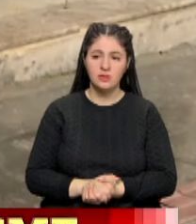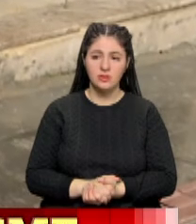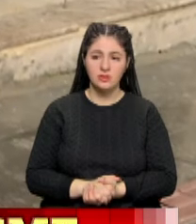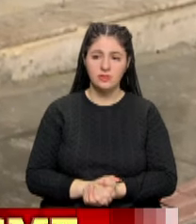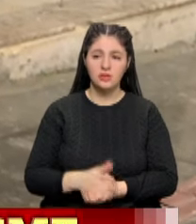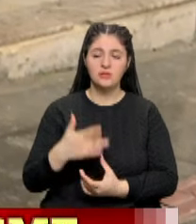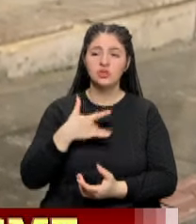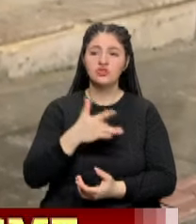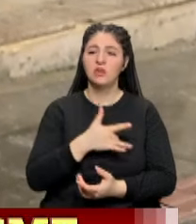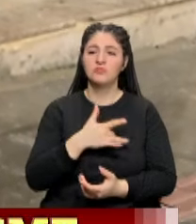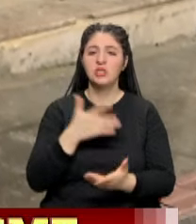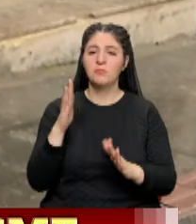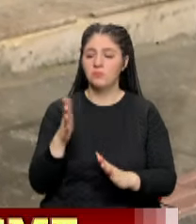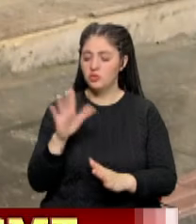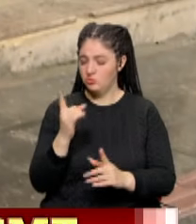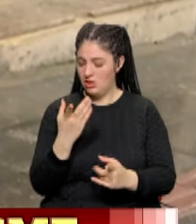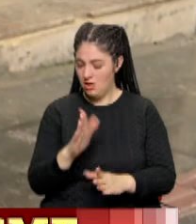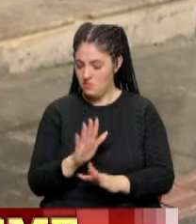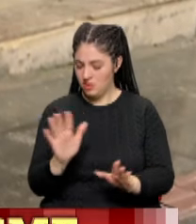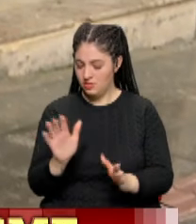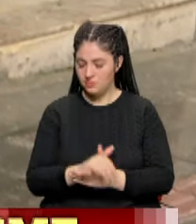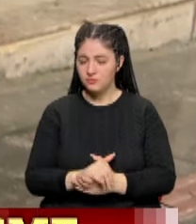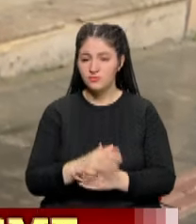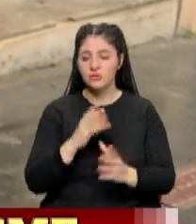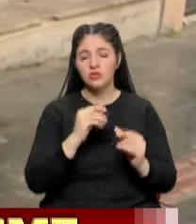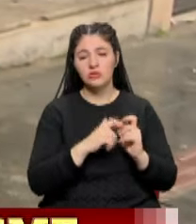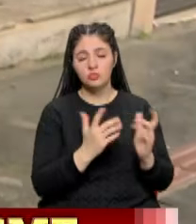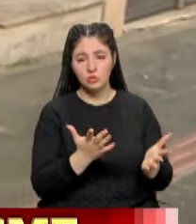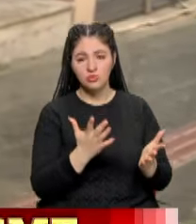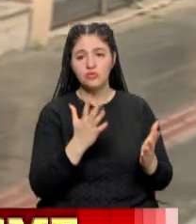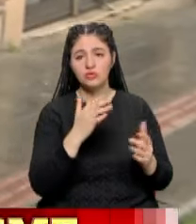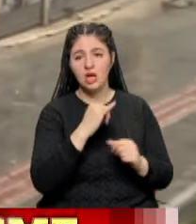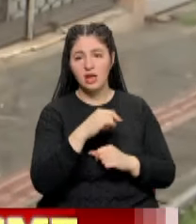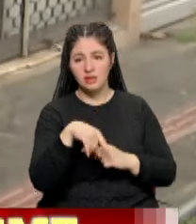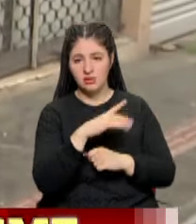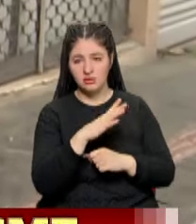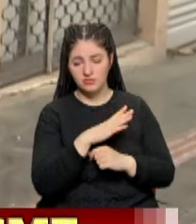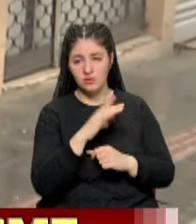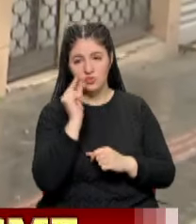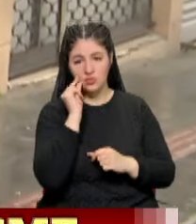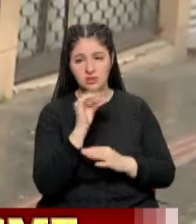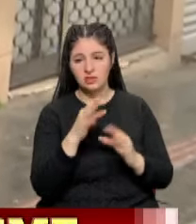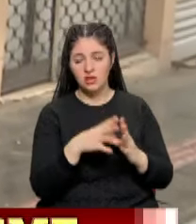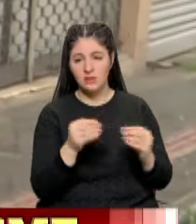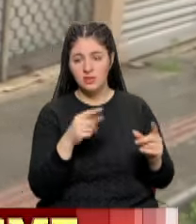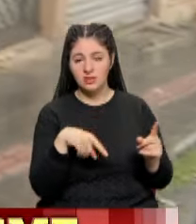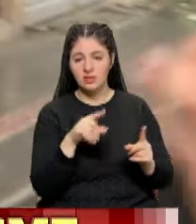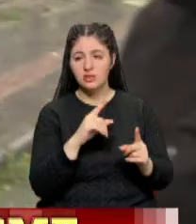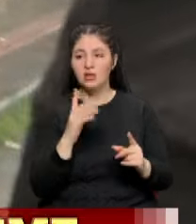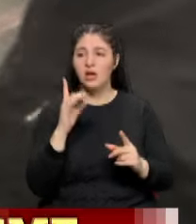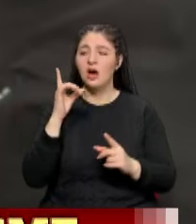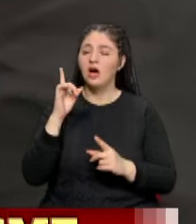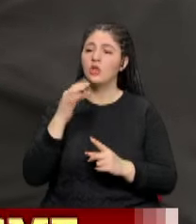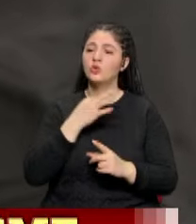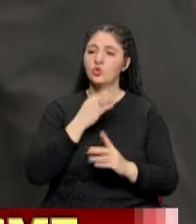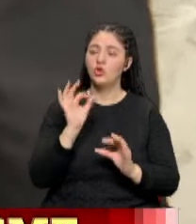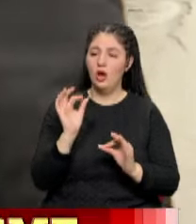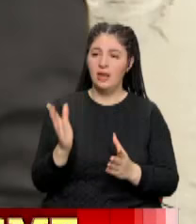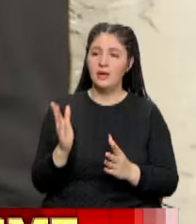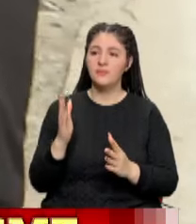Ya canımızdan başka bir şey kalmadı. Çok geçmiş olsun. Yakınlarınız var kuşkusuz. Kaybettikleriniz de var herhalde. Şükür yani